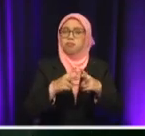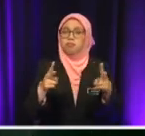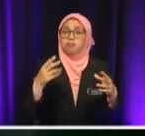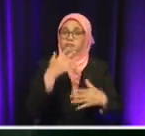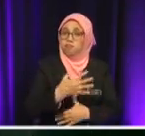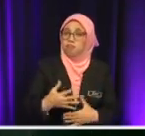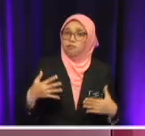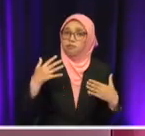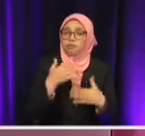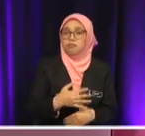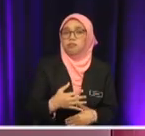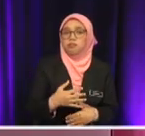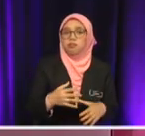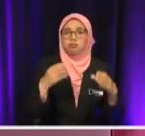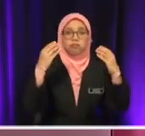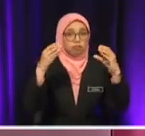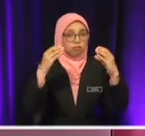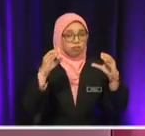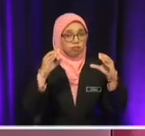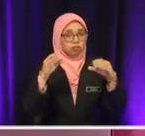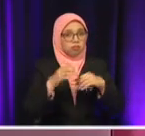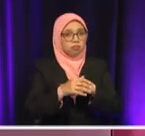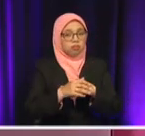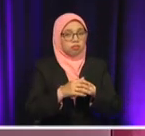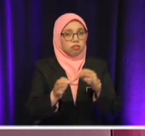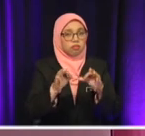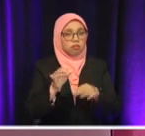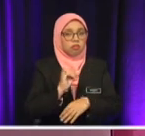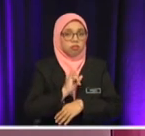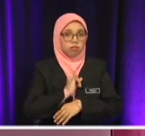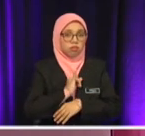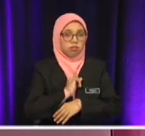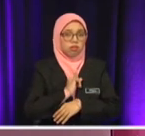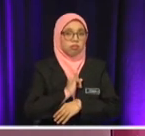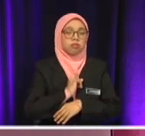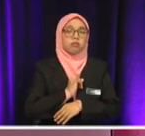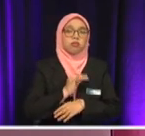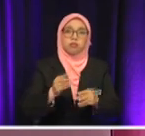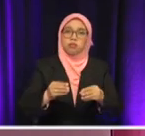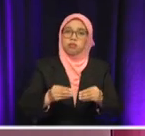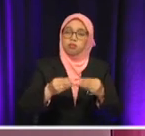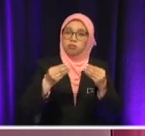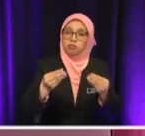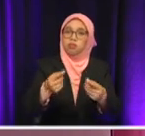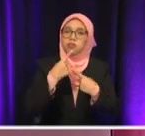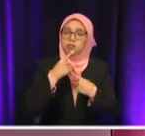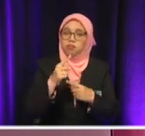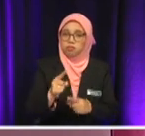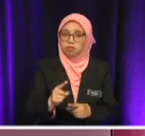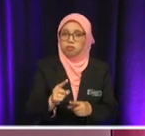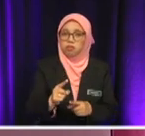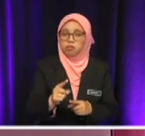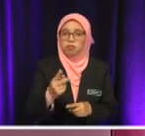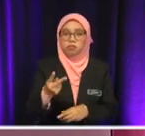kanak-kanak. Cikgu-cikgu, kalau saya bagi jawapan produk yang saya hasilkan ini tidak